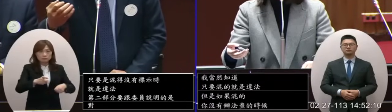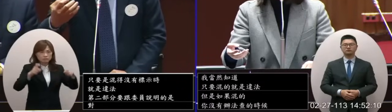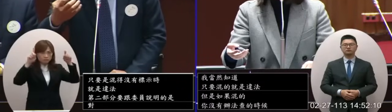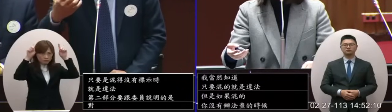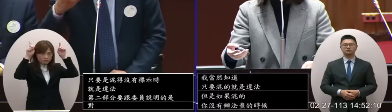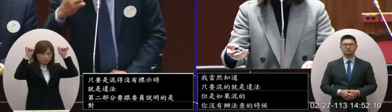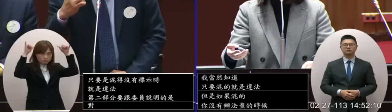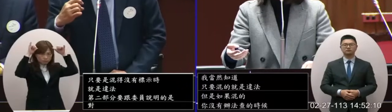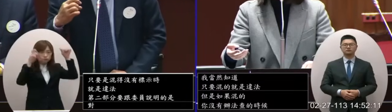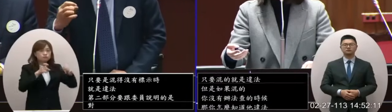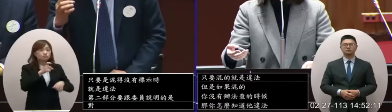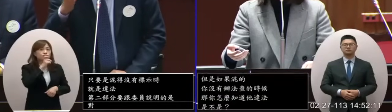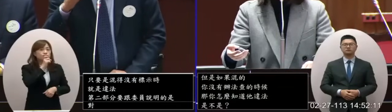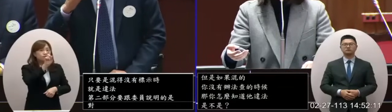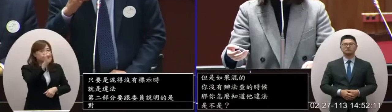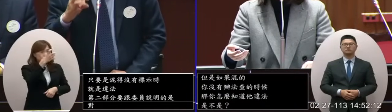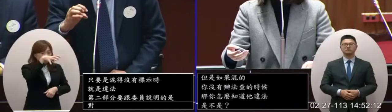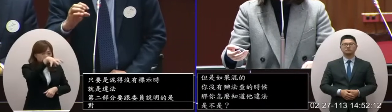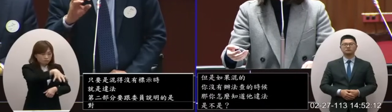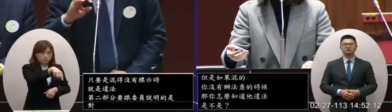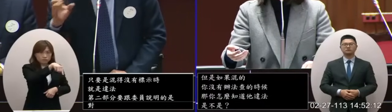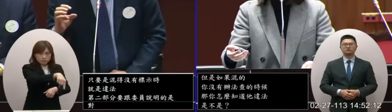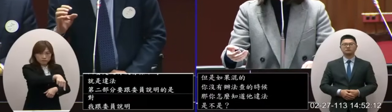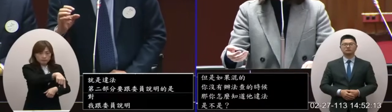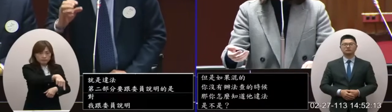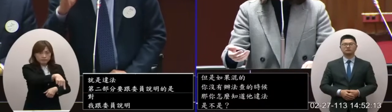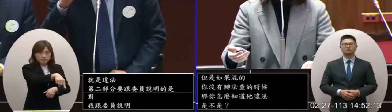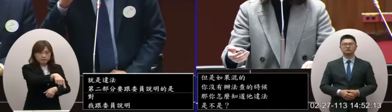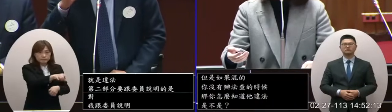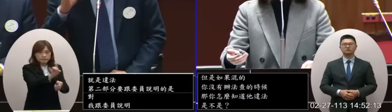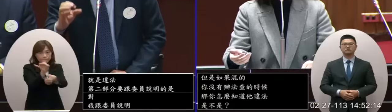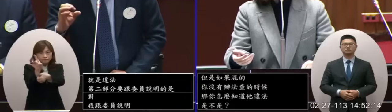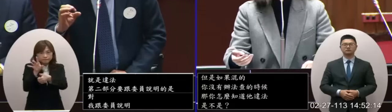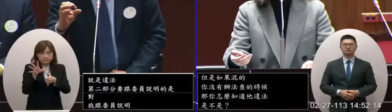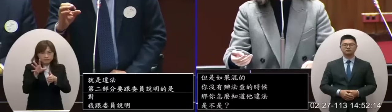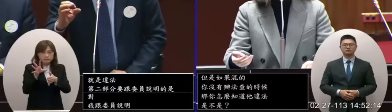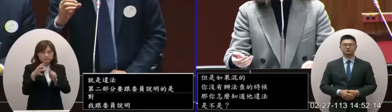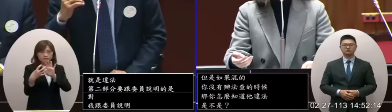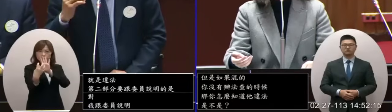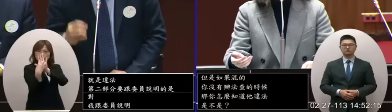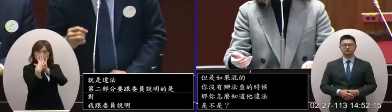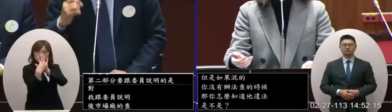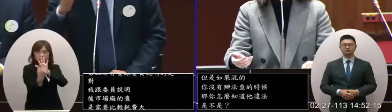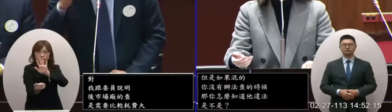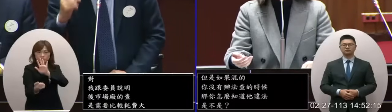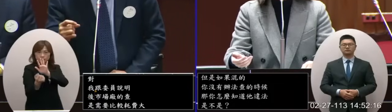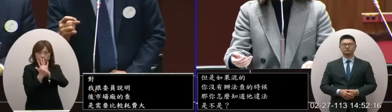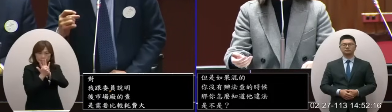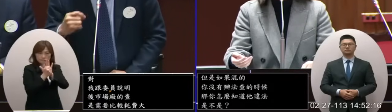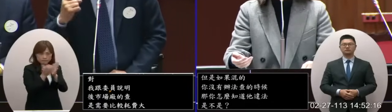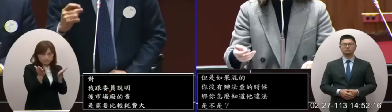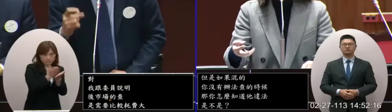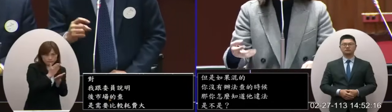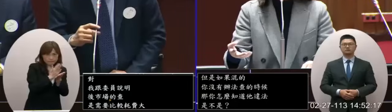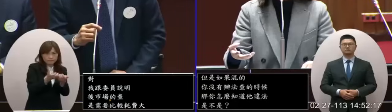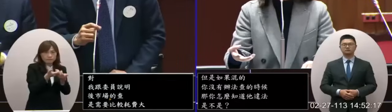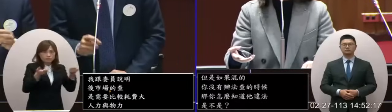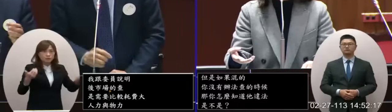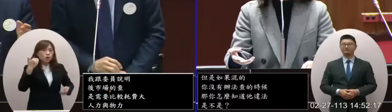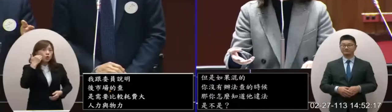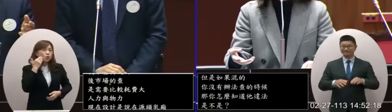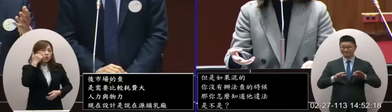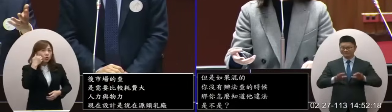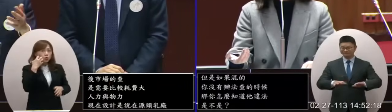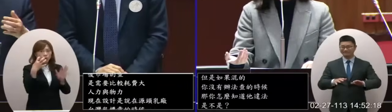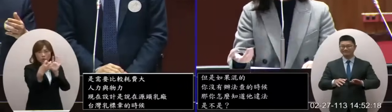章的时候，用这样的一个标章去做一些区隔，然后有这个标章的话，就一定是用台湾乳去制成的。 现在我们